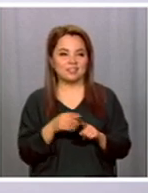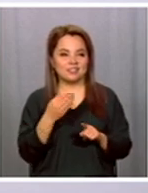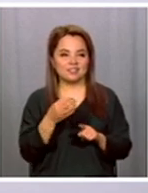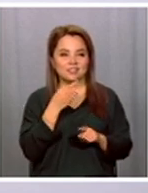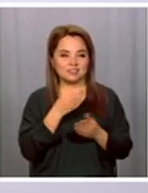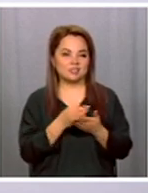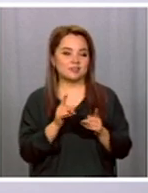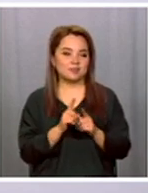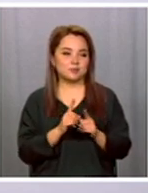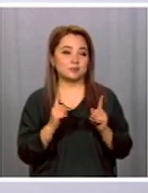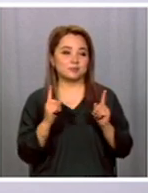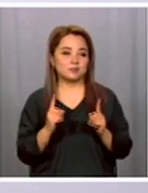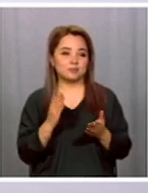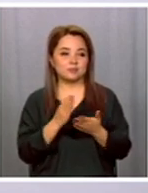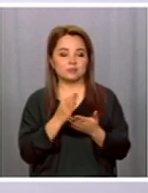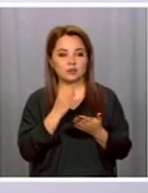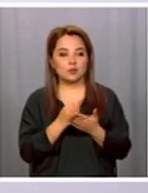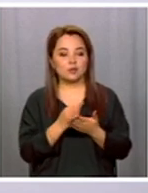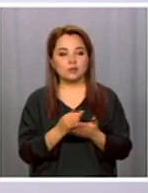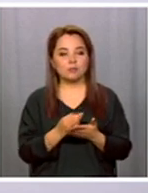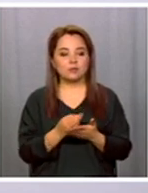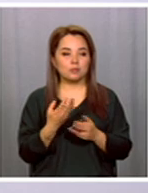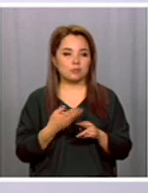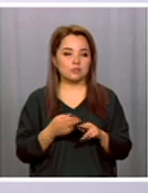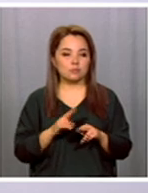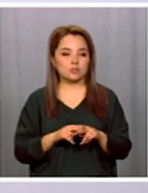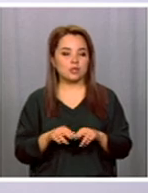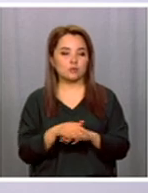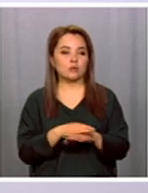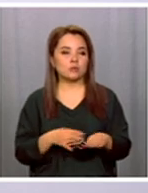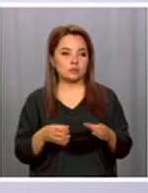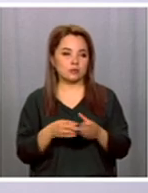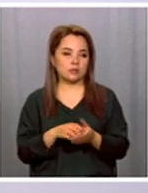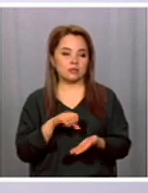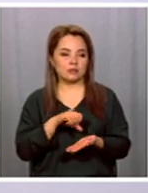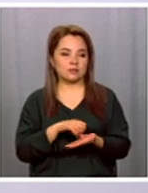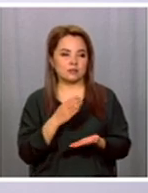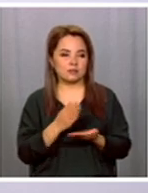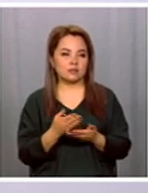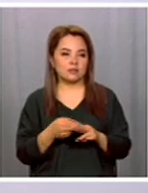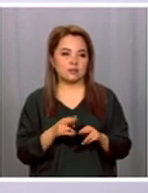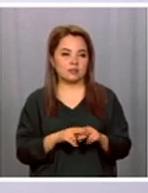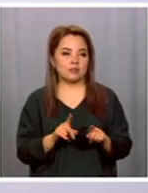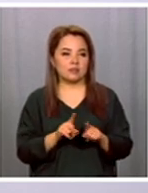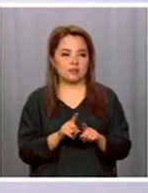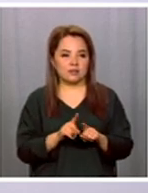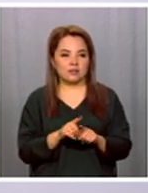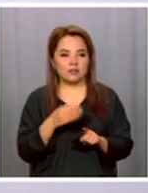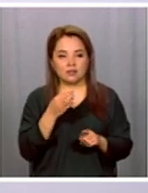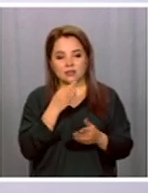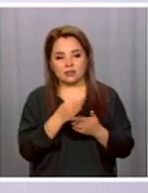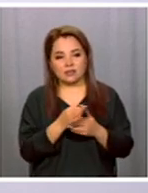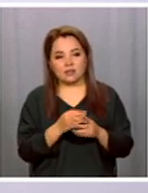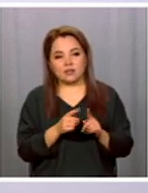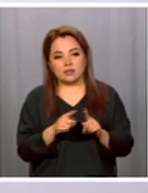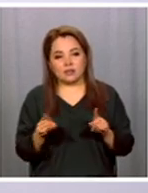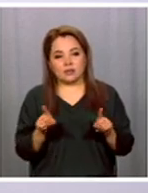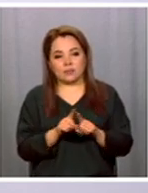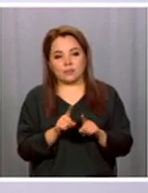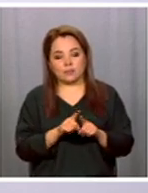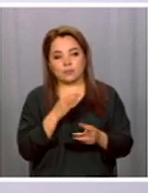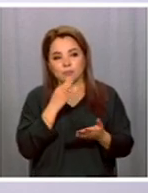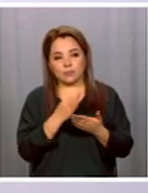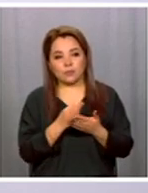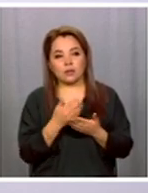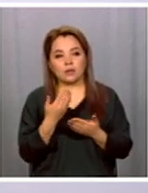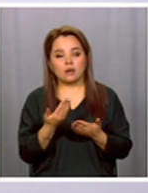осы кескіннің ерекшеліктеріне назар аударайық. Төңкерілген, шын және көлемі